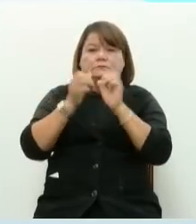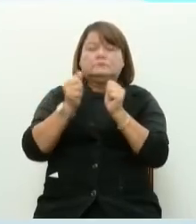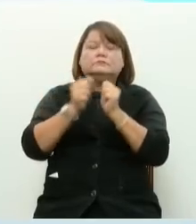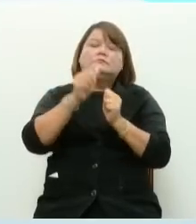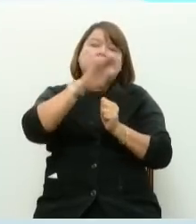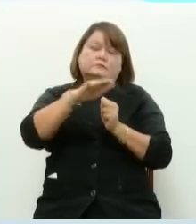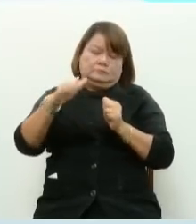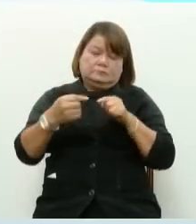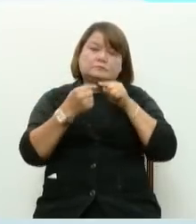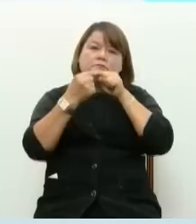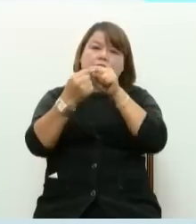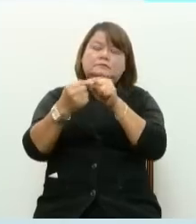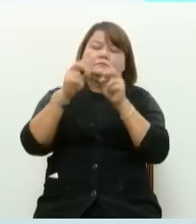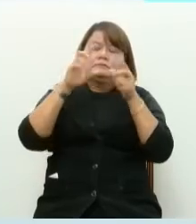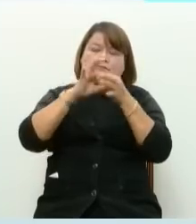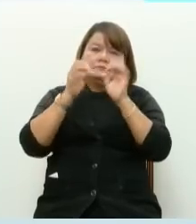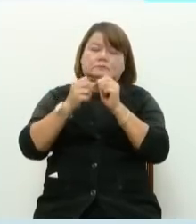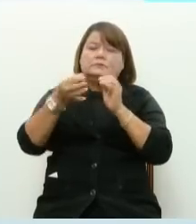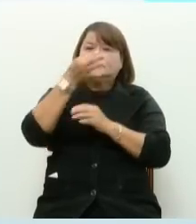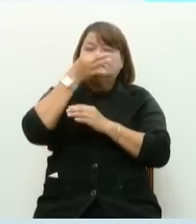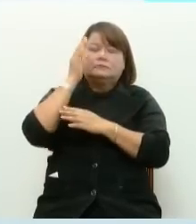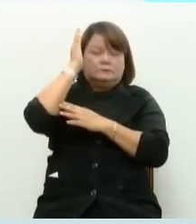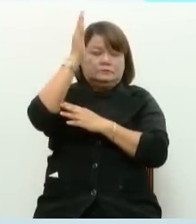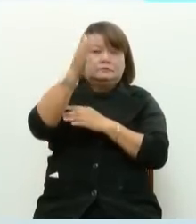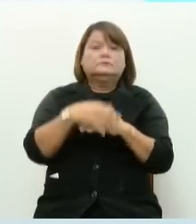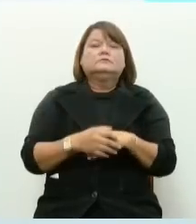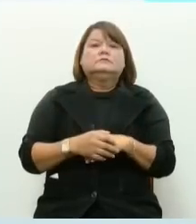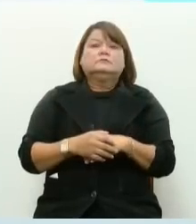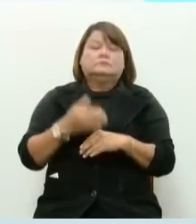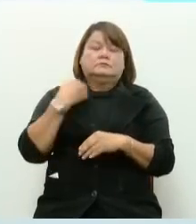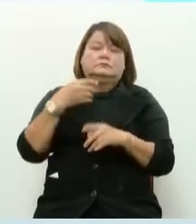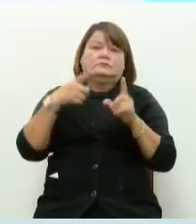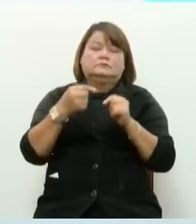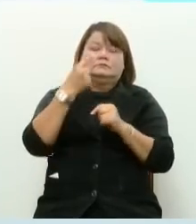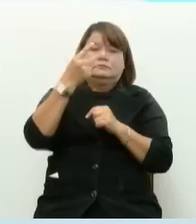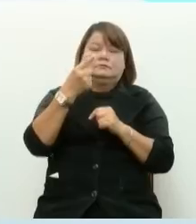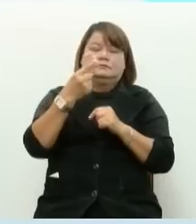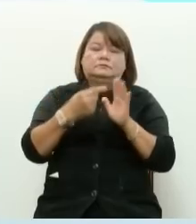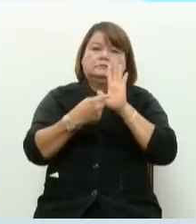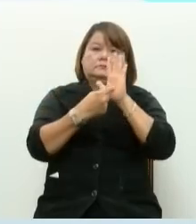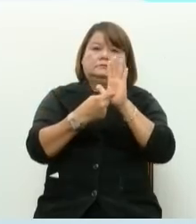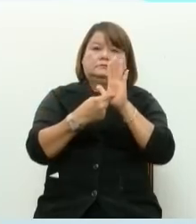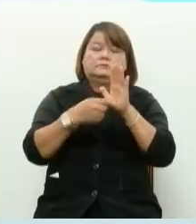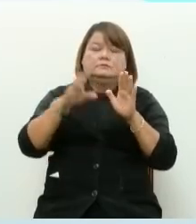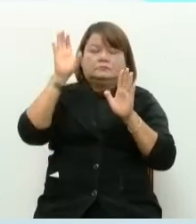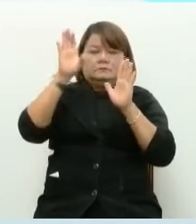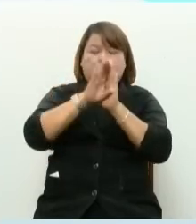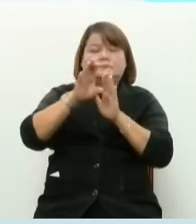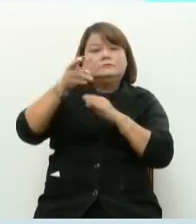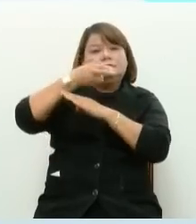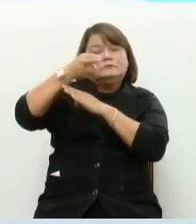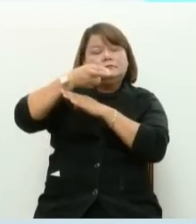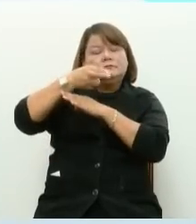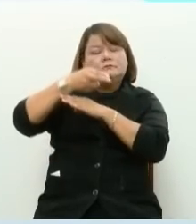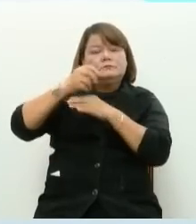การต่อยอดการเป็นนักกีฬามืออาชีพในอนาคตนั่นเองค่ะเรายังมีอีกหนึ่งเรื่องราวที่จะนำเสนอกันนะคะนั่นคือภาพยนตร์สั้นจากงานศิ